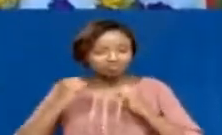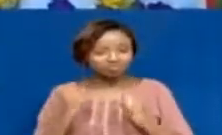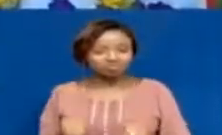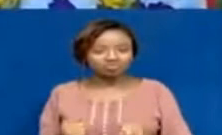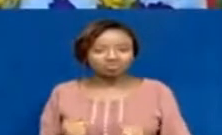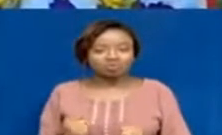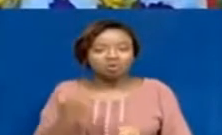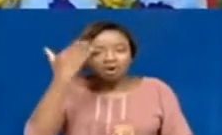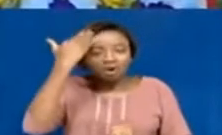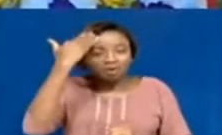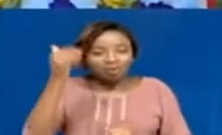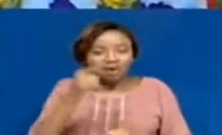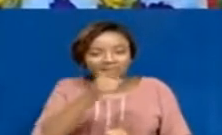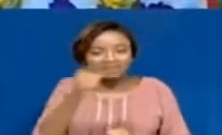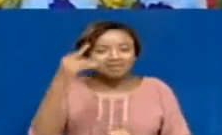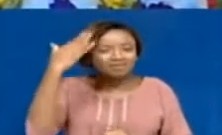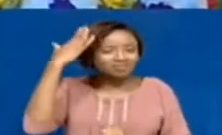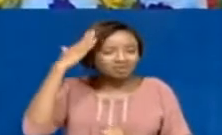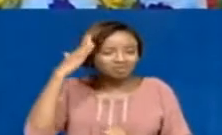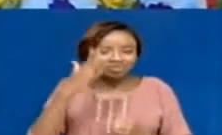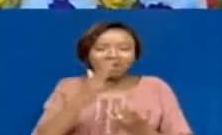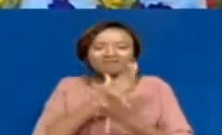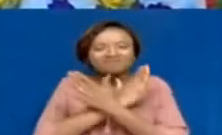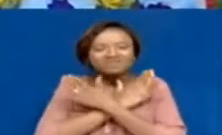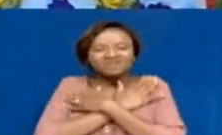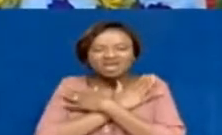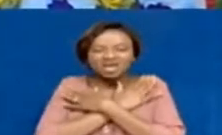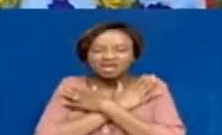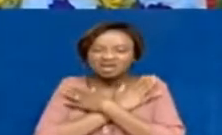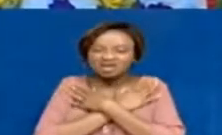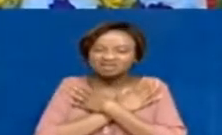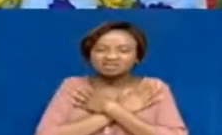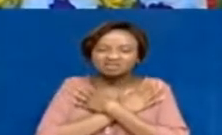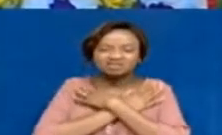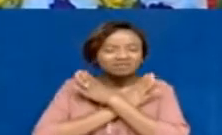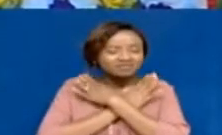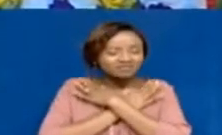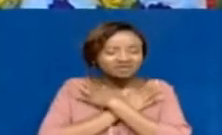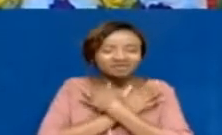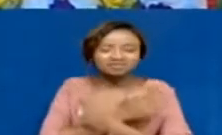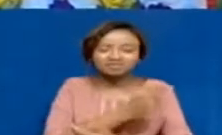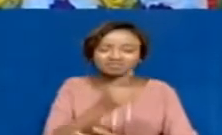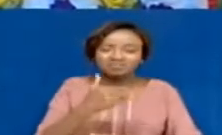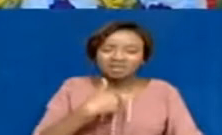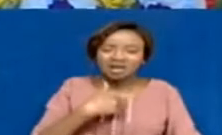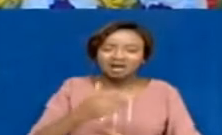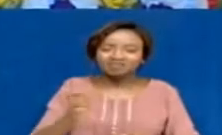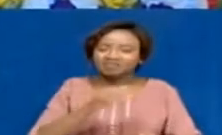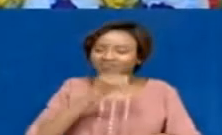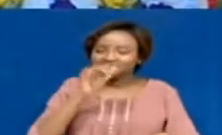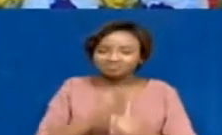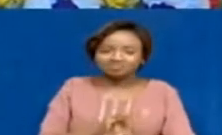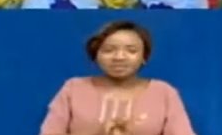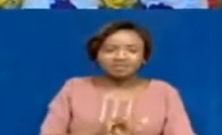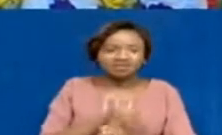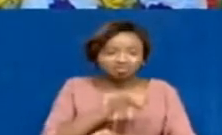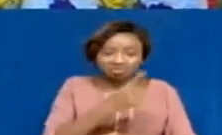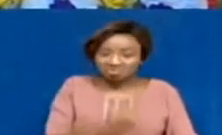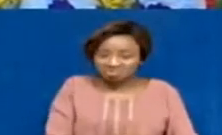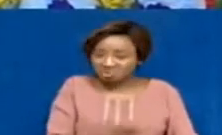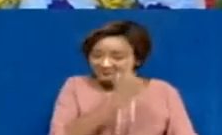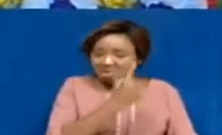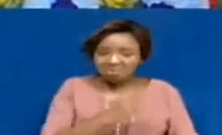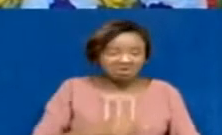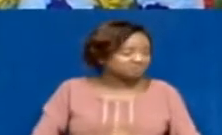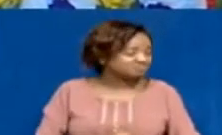mkijua ya kwamba marafiki ni wengi kutoka kila kona ya Kenya na dunia mzima. So you are not standing